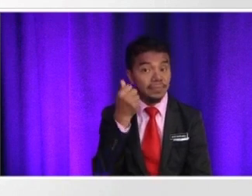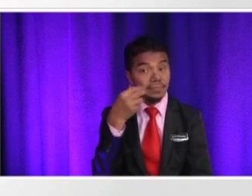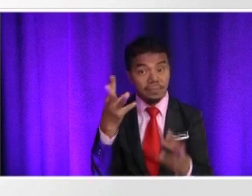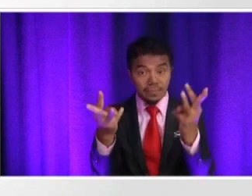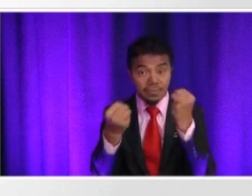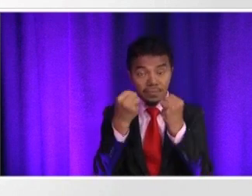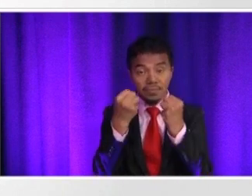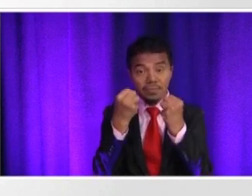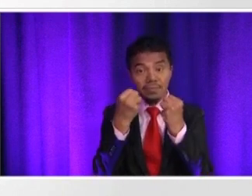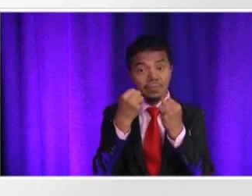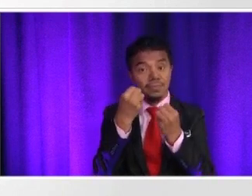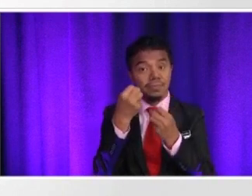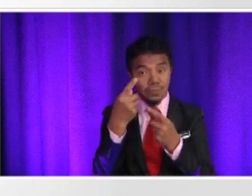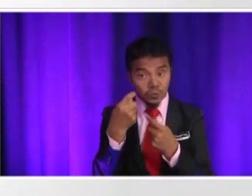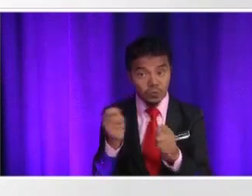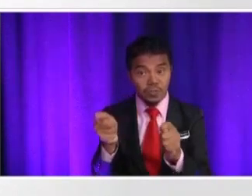Silakan Mira.